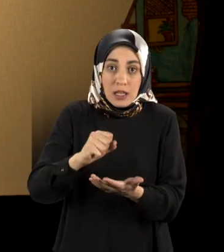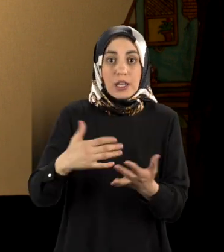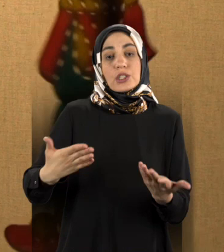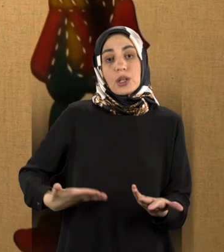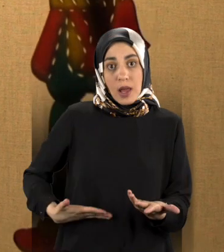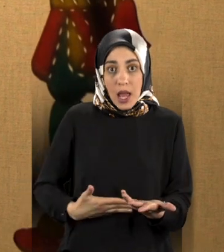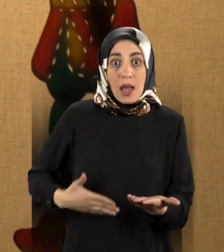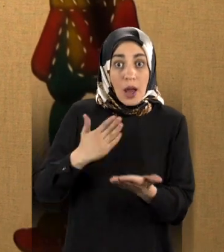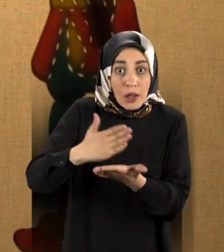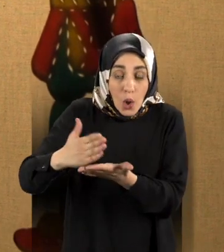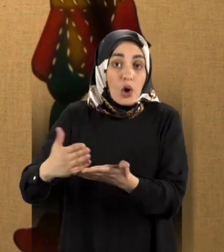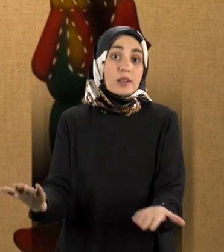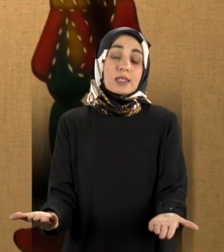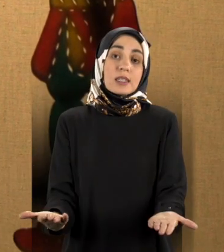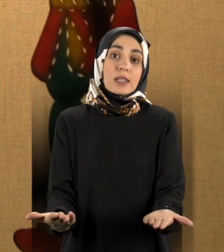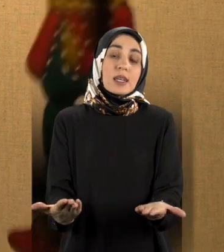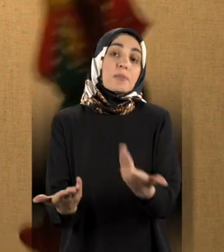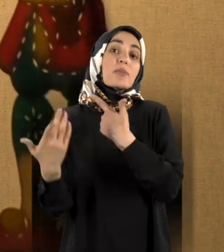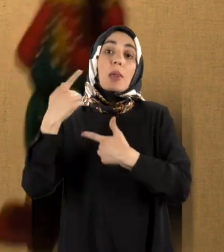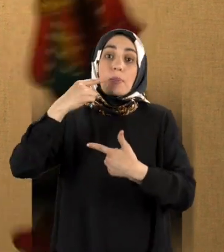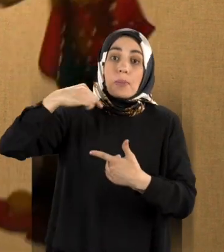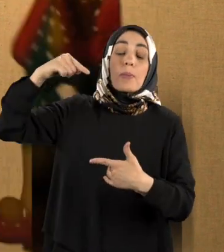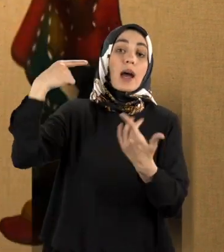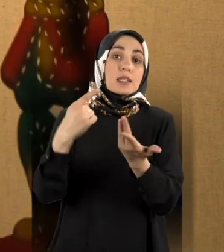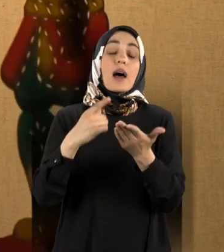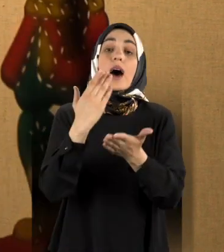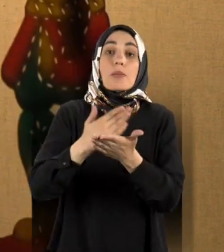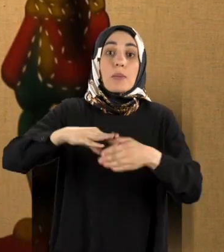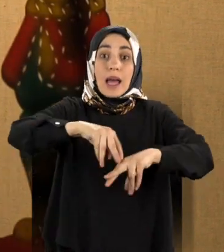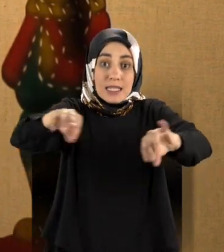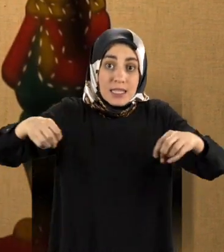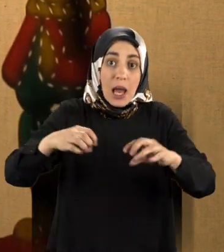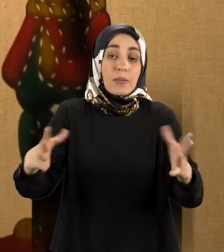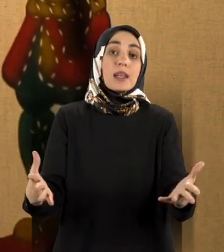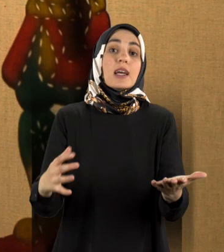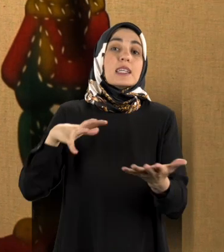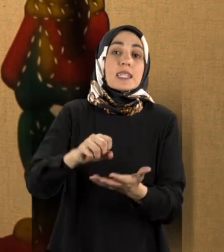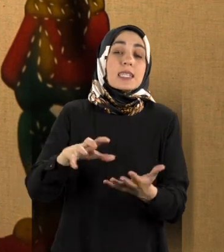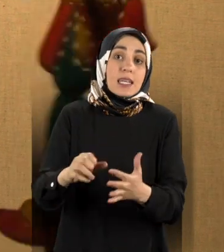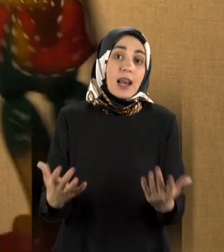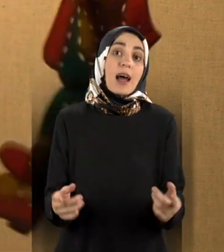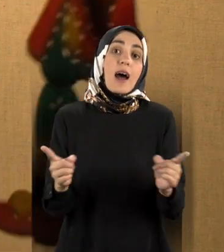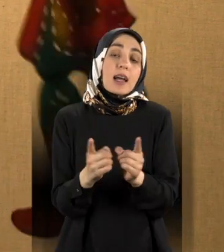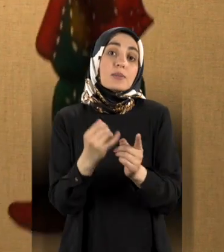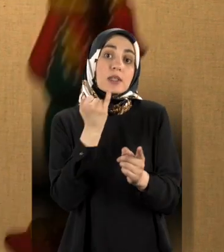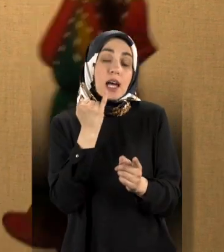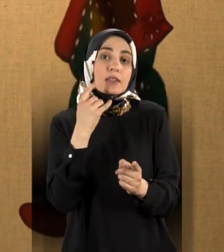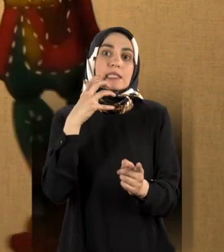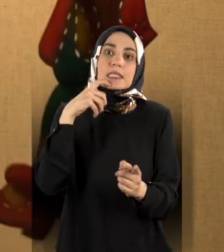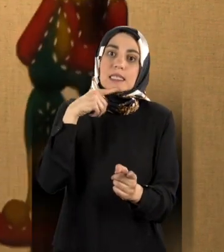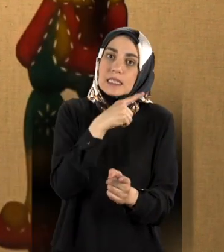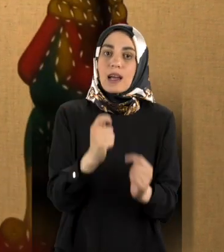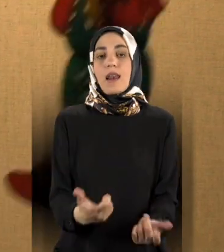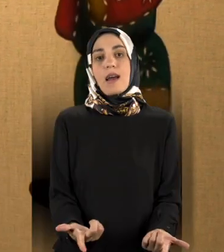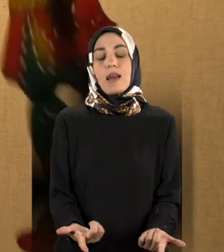ekmek sıkarlar canım ekmek doğranır biber sıkarlar Hayır biber serpilir sıkardı Ee artık